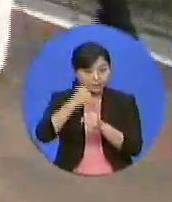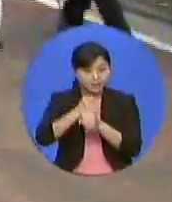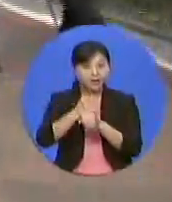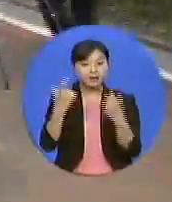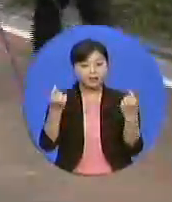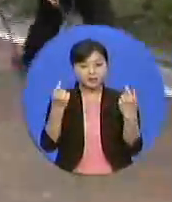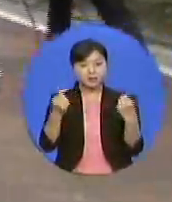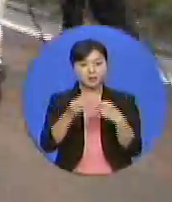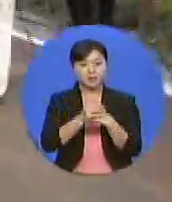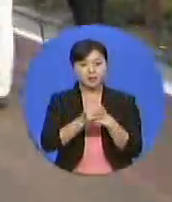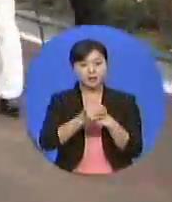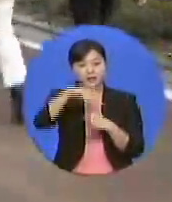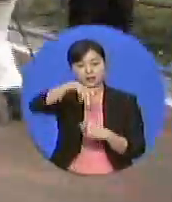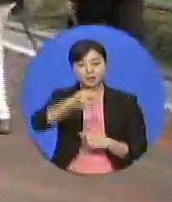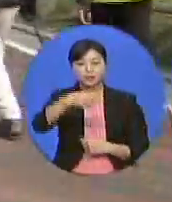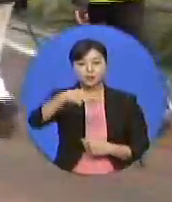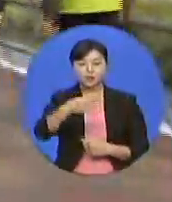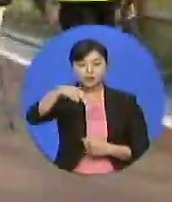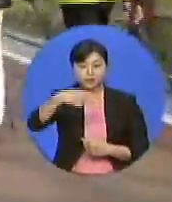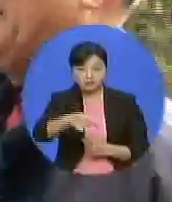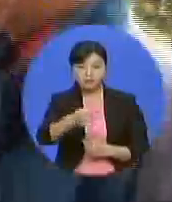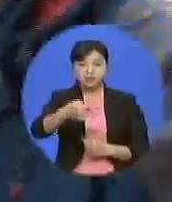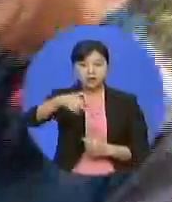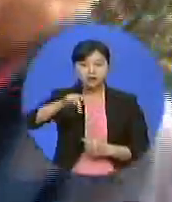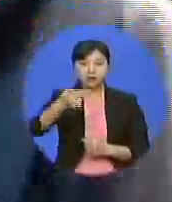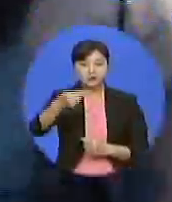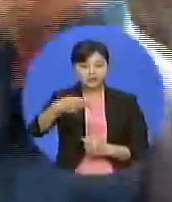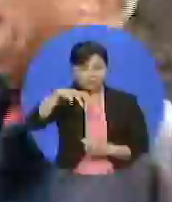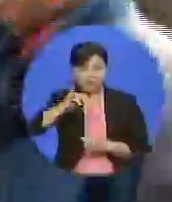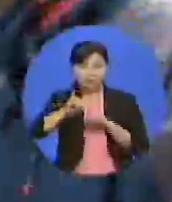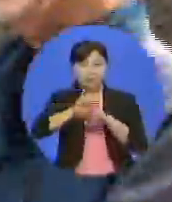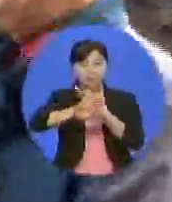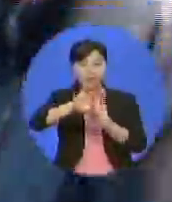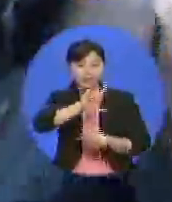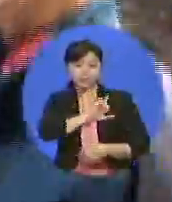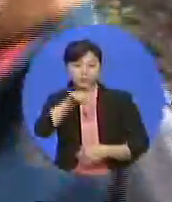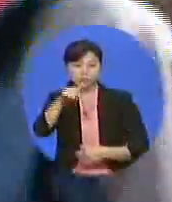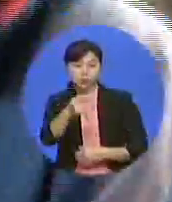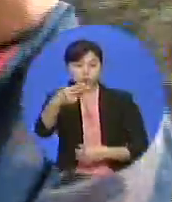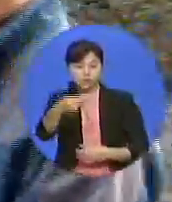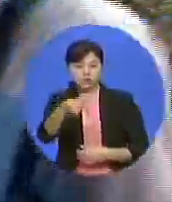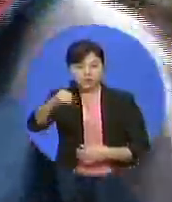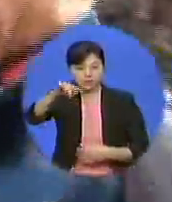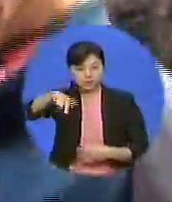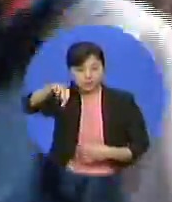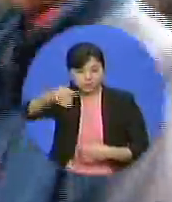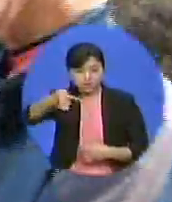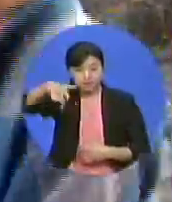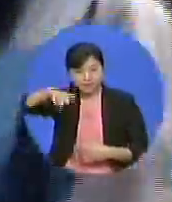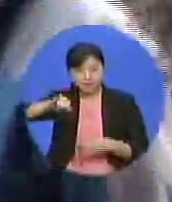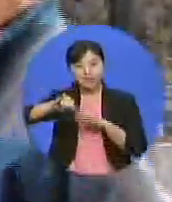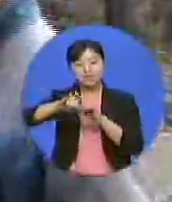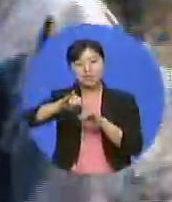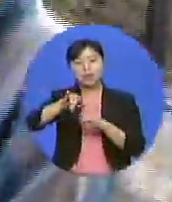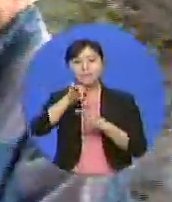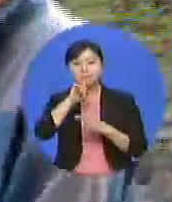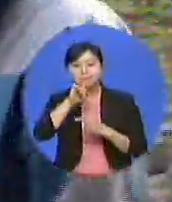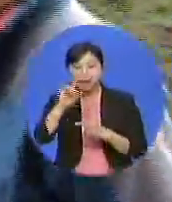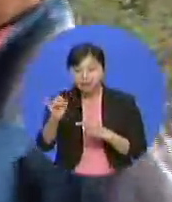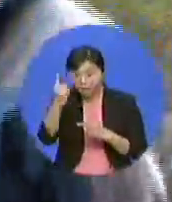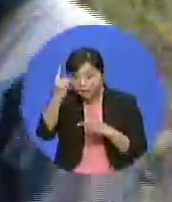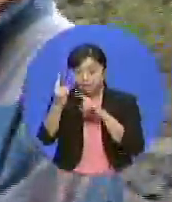크로스컨트리의 또 다른 이름인 노르딕 스키에서 유래돼 노르딕 워킹이라는 이름으로 전해지기 시작했다.